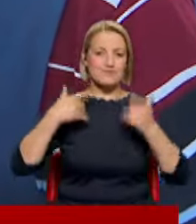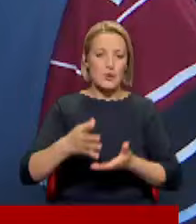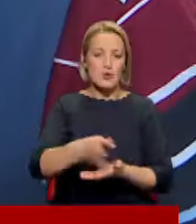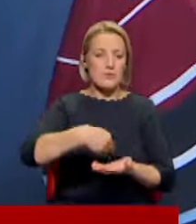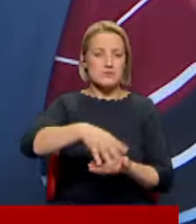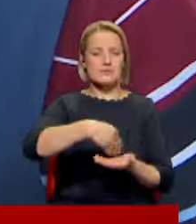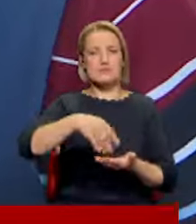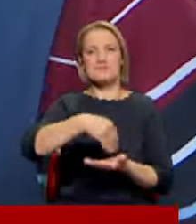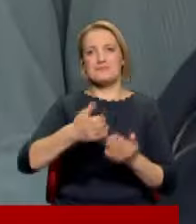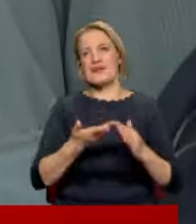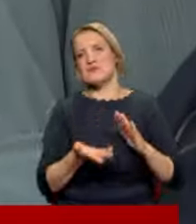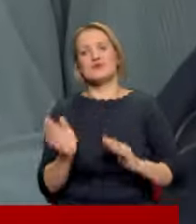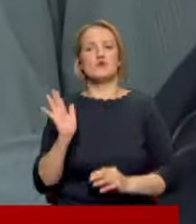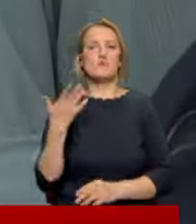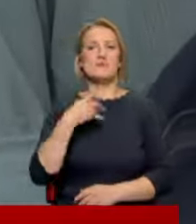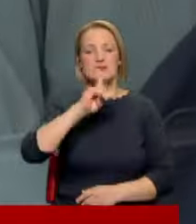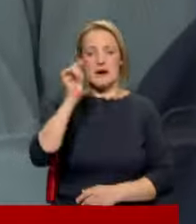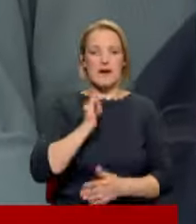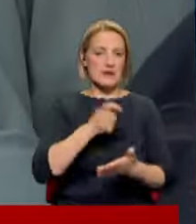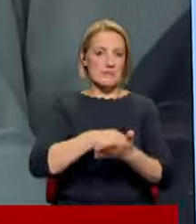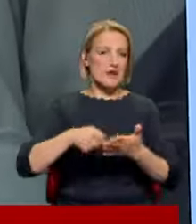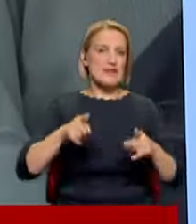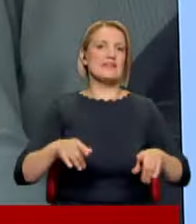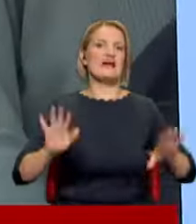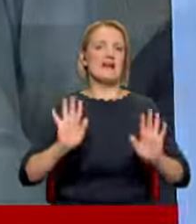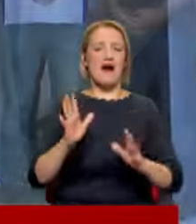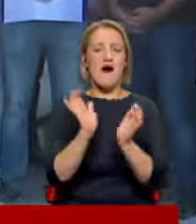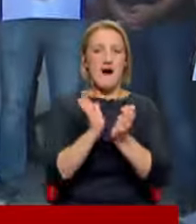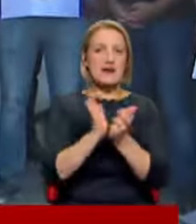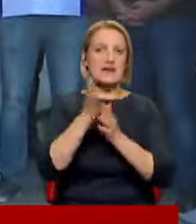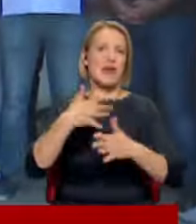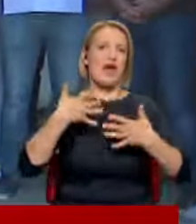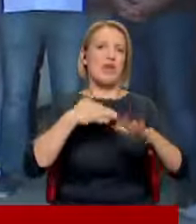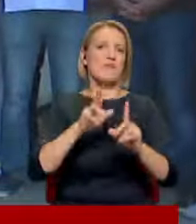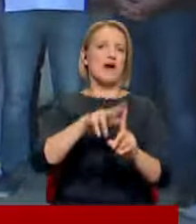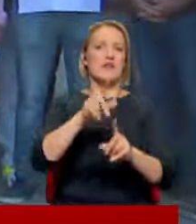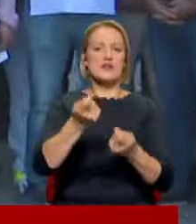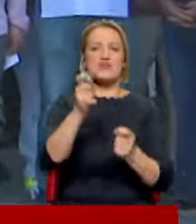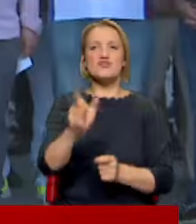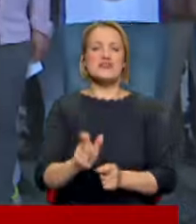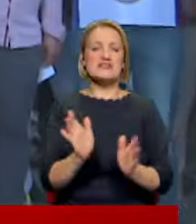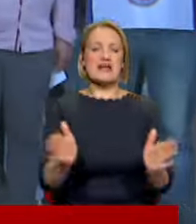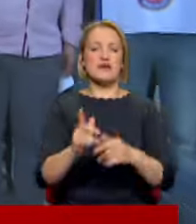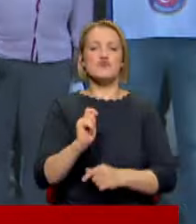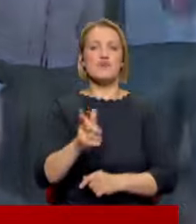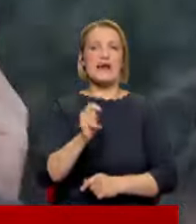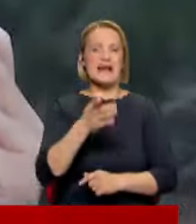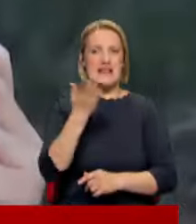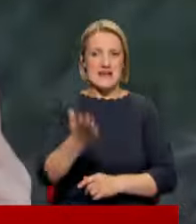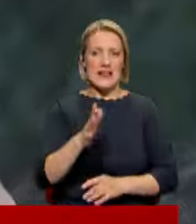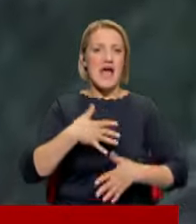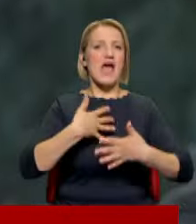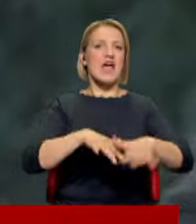şeyler alıyoruz, geliyoruz evimize. Sadece asgari ücretliler değil, aileleri de eylemdeydi. İşçi sendikaları şubeler